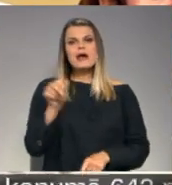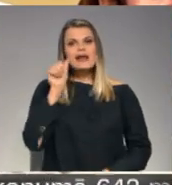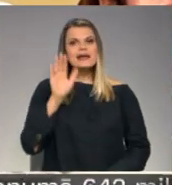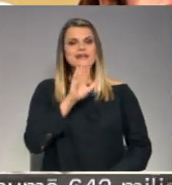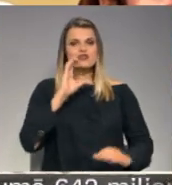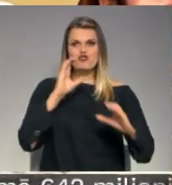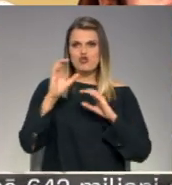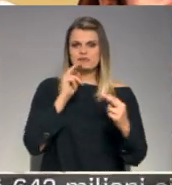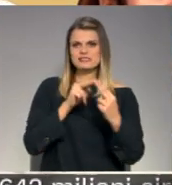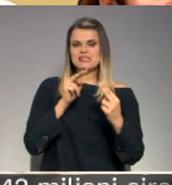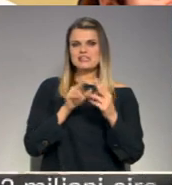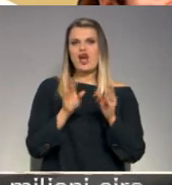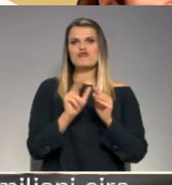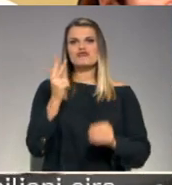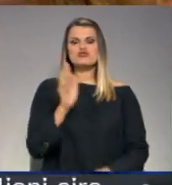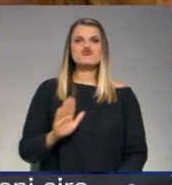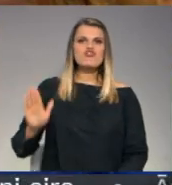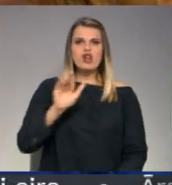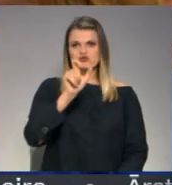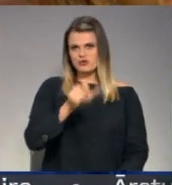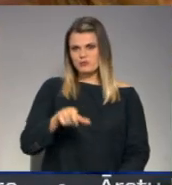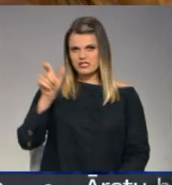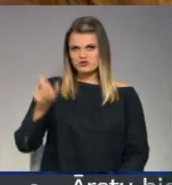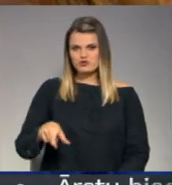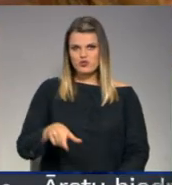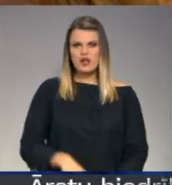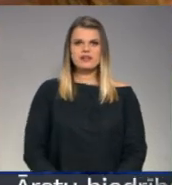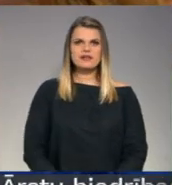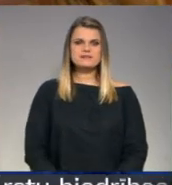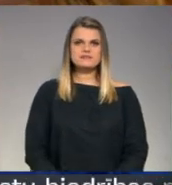komunikācijā saskaras ar trešo valstu pilsoņiem. Evika Muznēce, Pāvels Galers, Daudzkom televīzija.